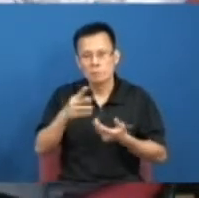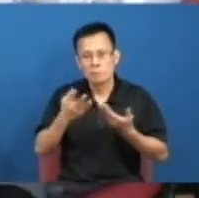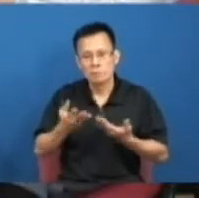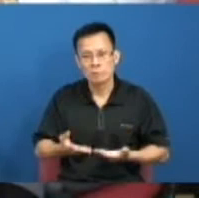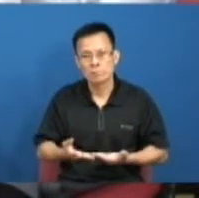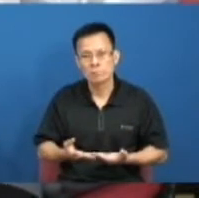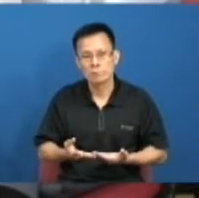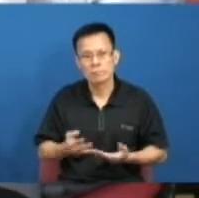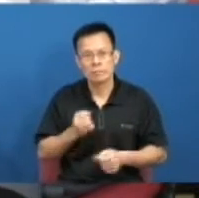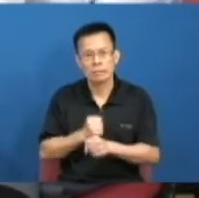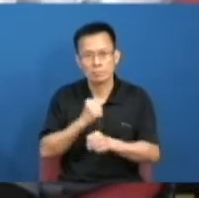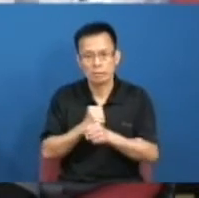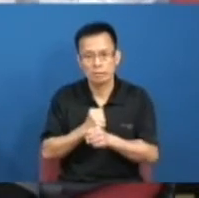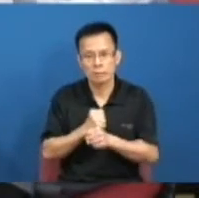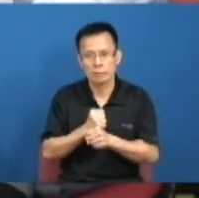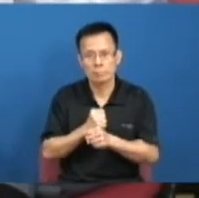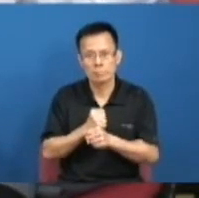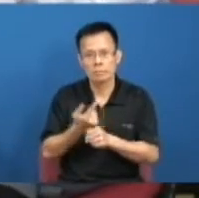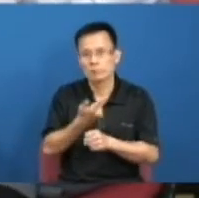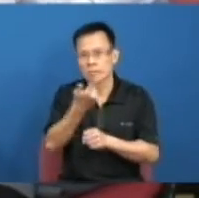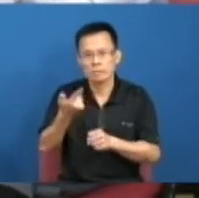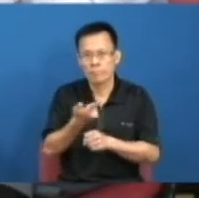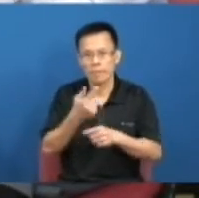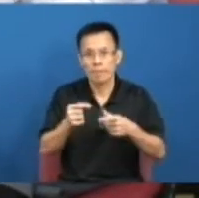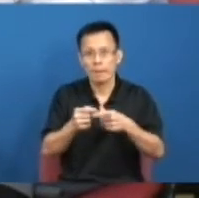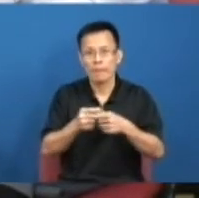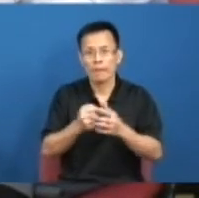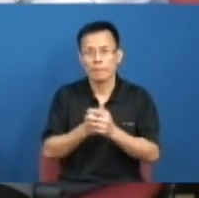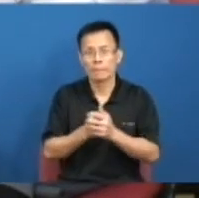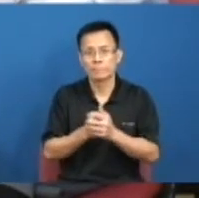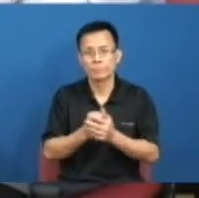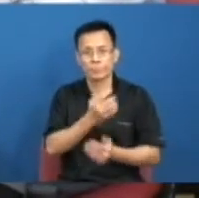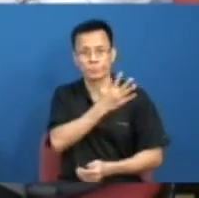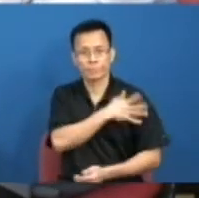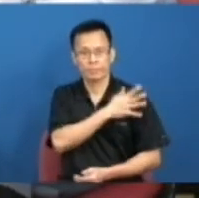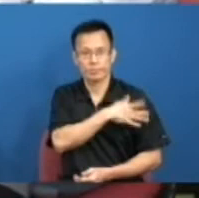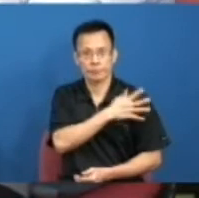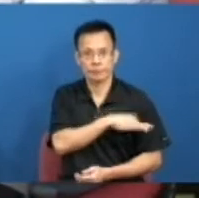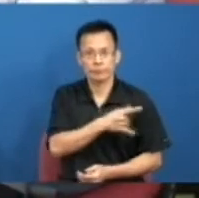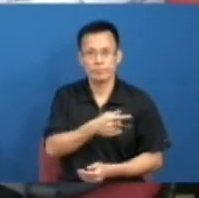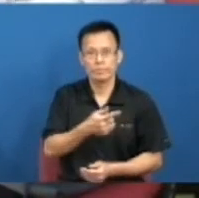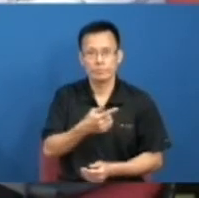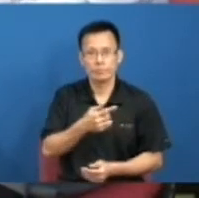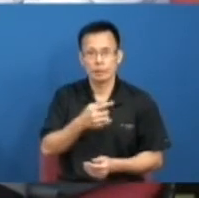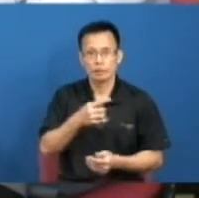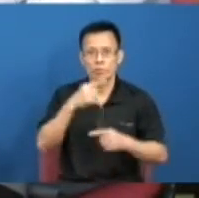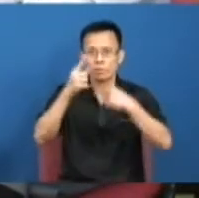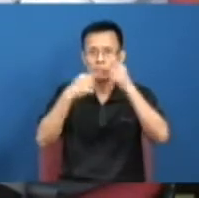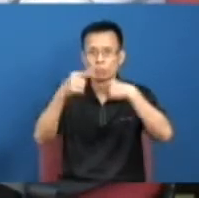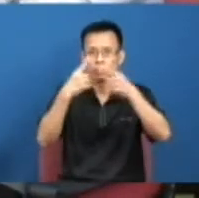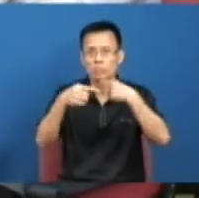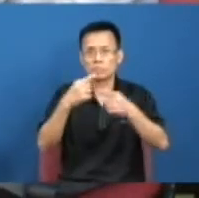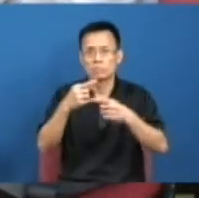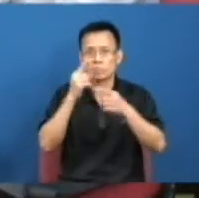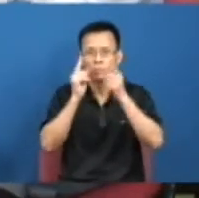我哋做工程嗰、那個好多公司咧，唔理乜嘢都好咧，佢都話可以保10年。 實在係 咪